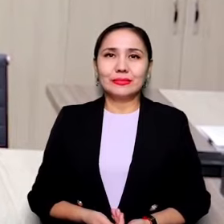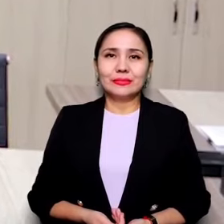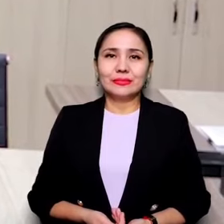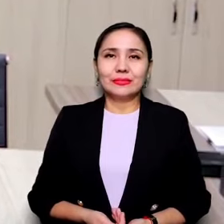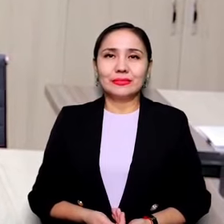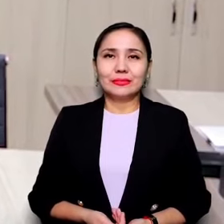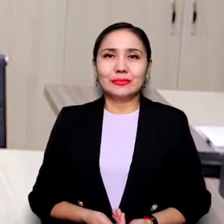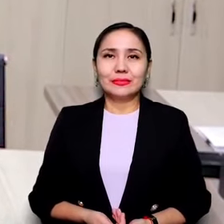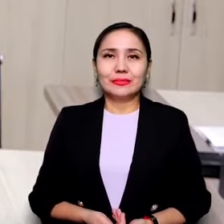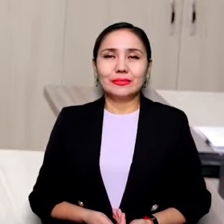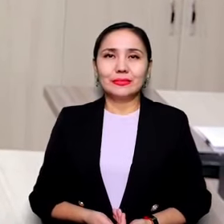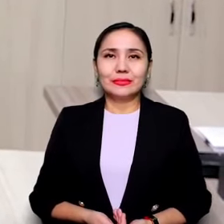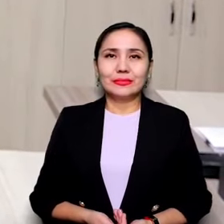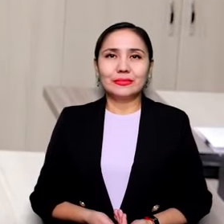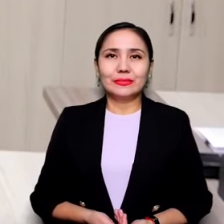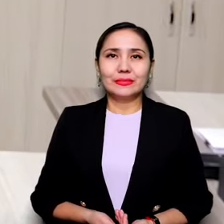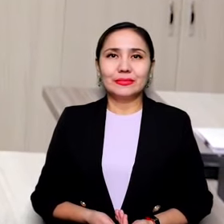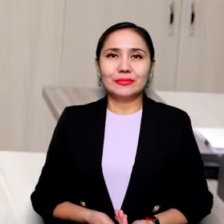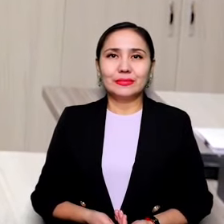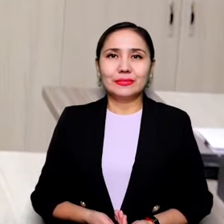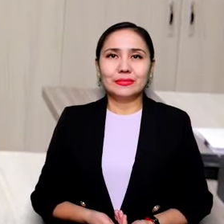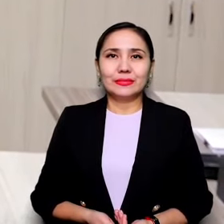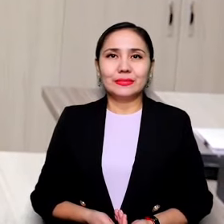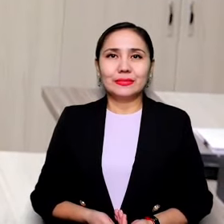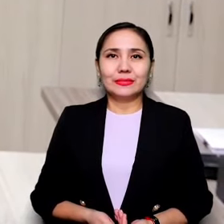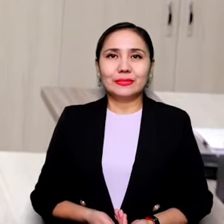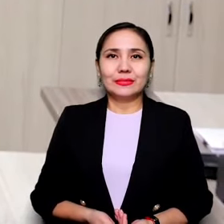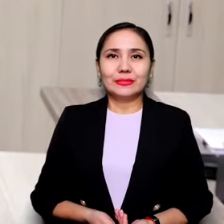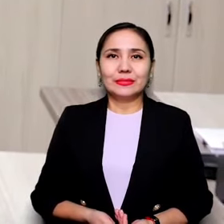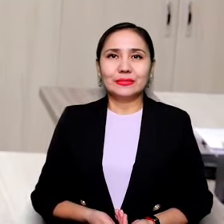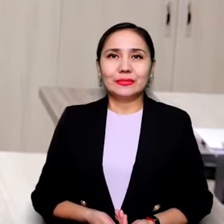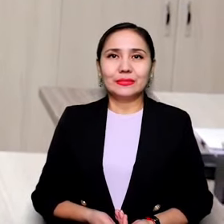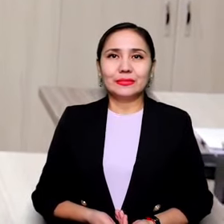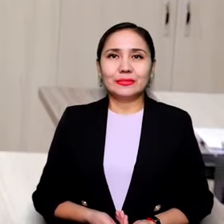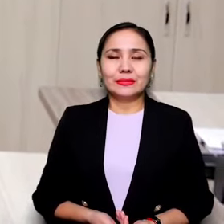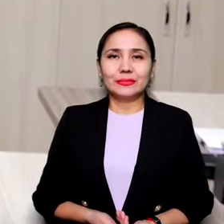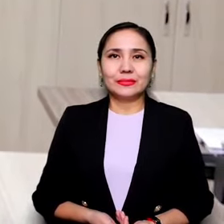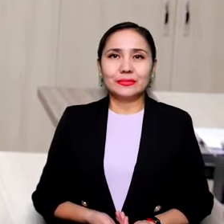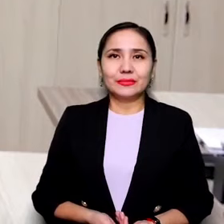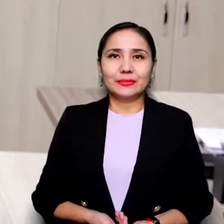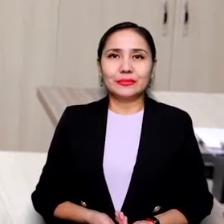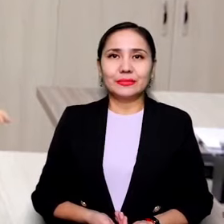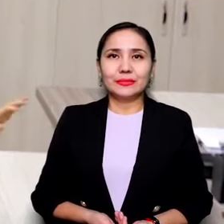Kotiba stullarni surib, aravachani yaqinroq itarib qo'ydi va o'zi chiqib ketdi.